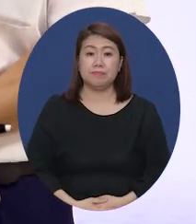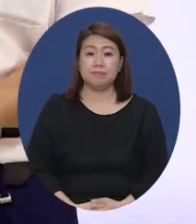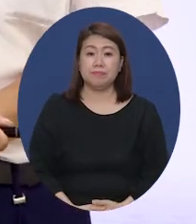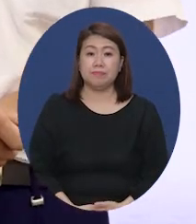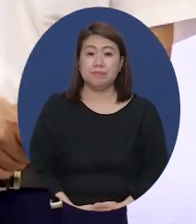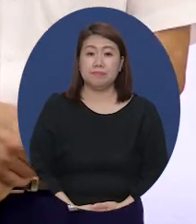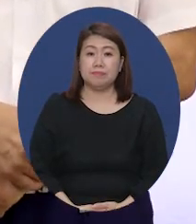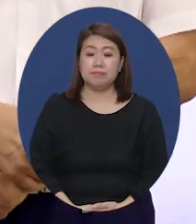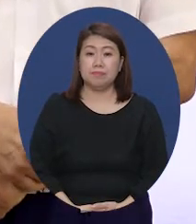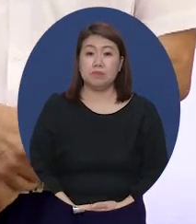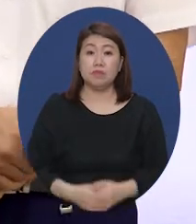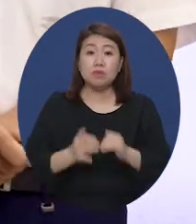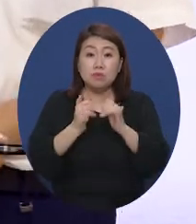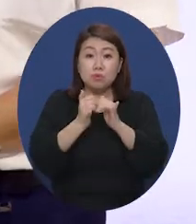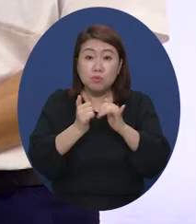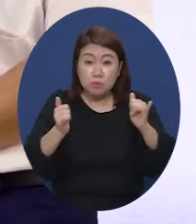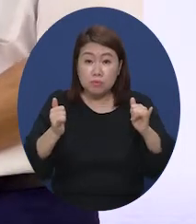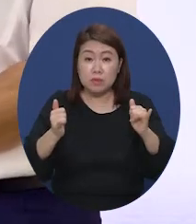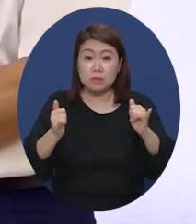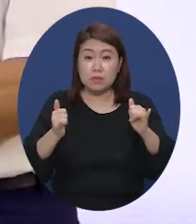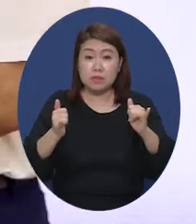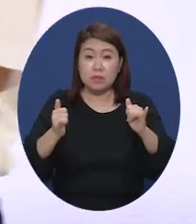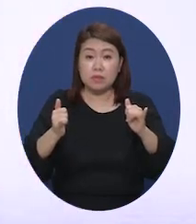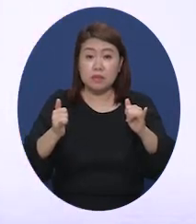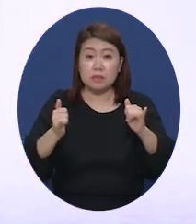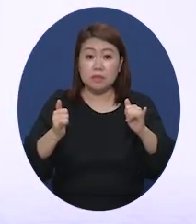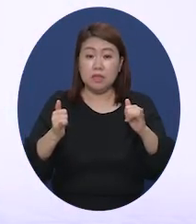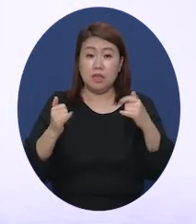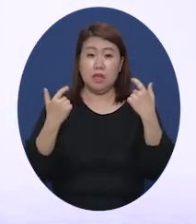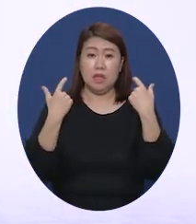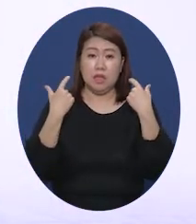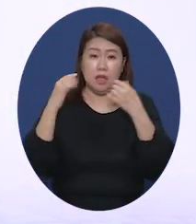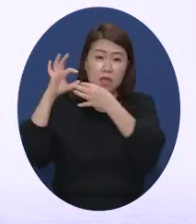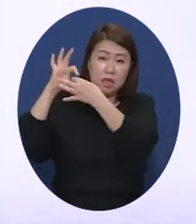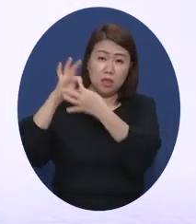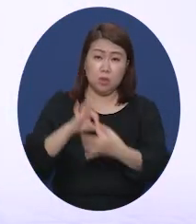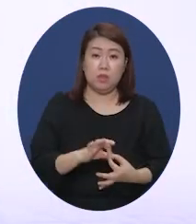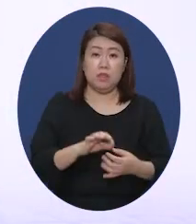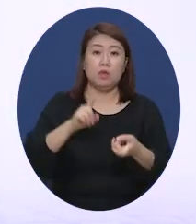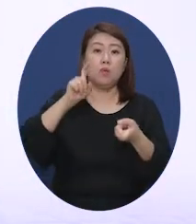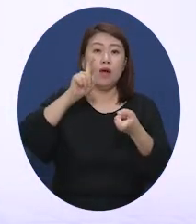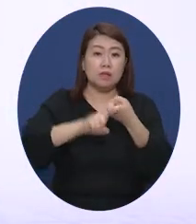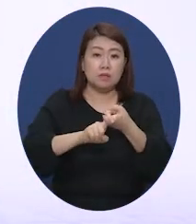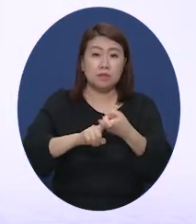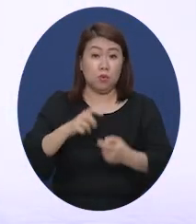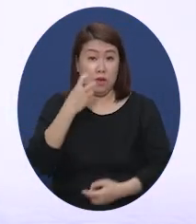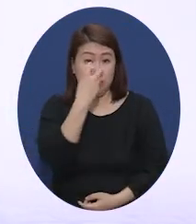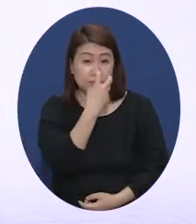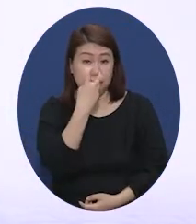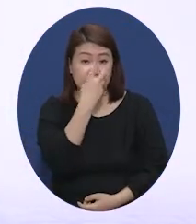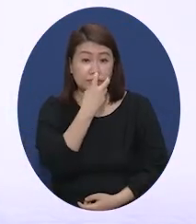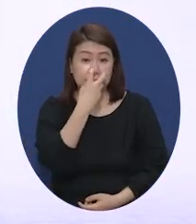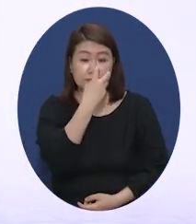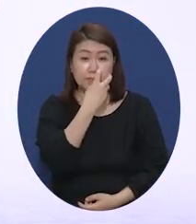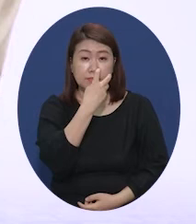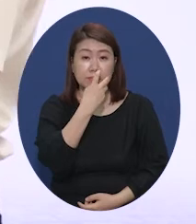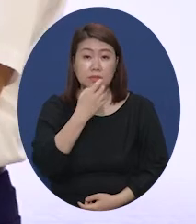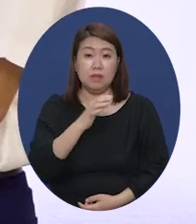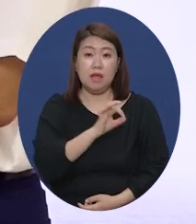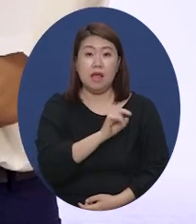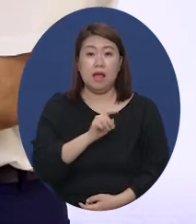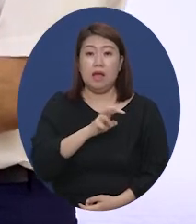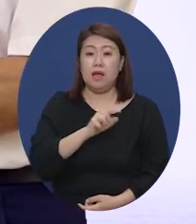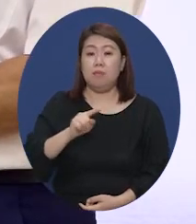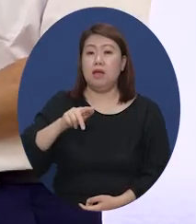그 다음 보면은 국민 또한 꾸준한 관심과 감시를 해야지